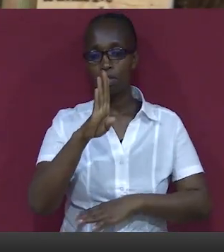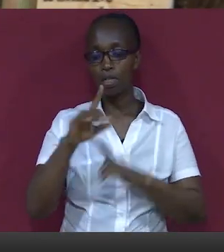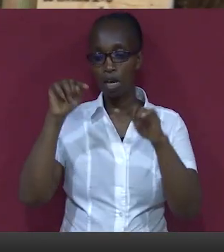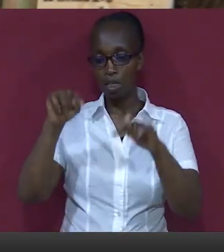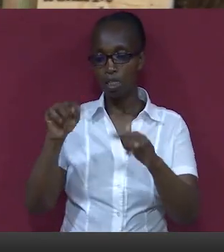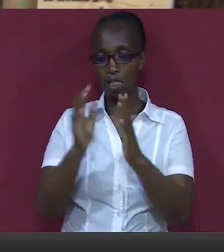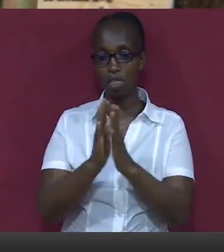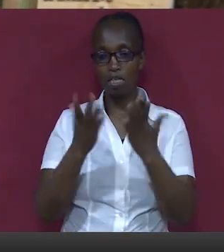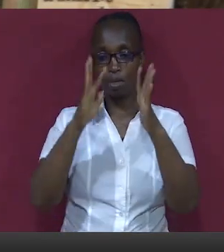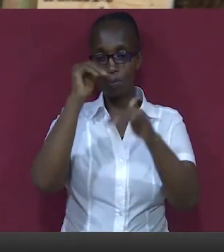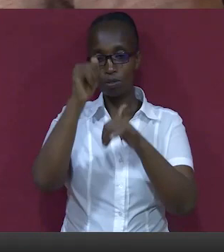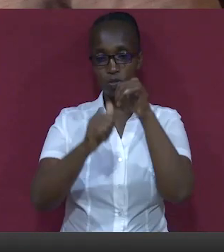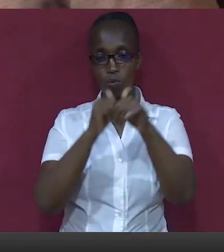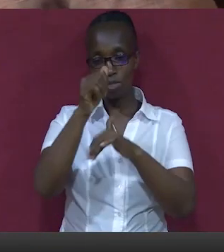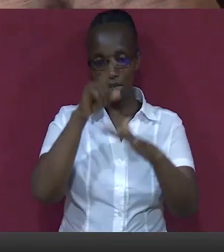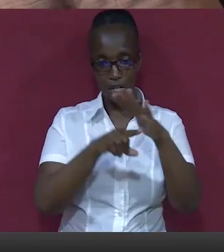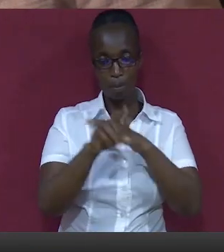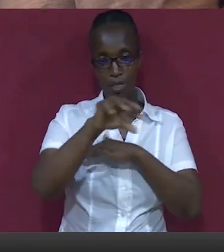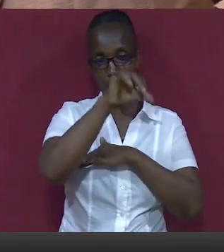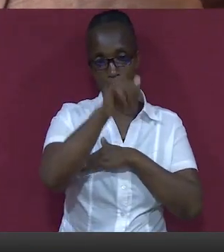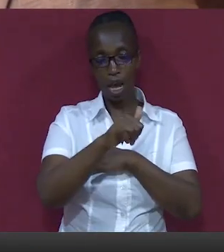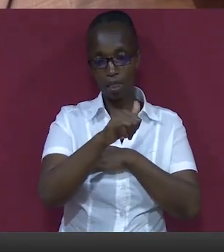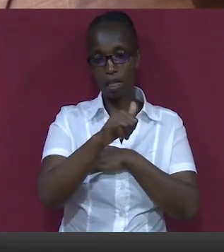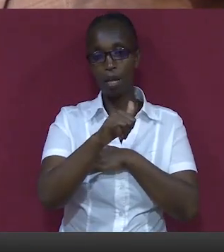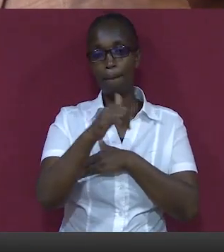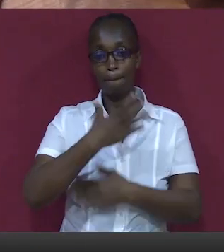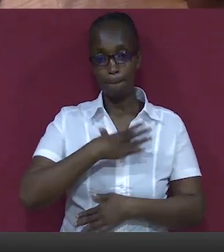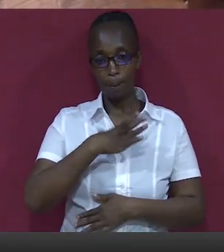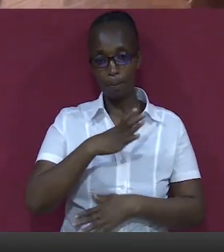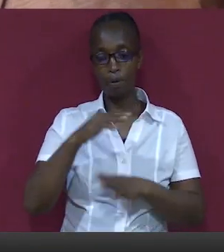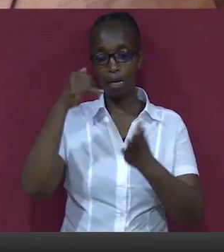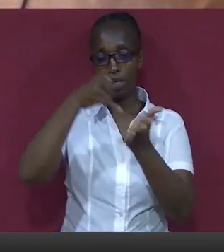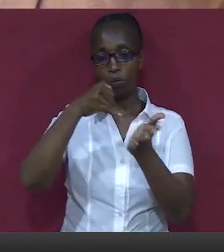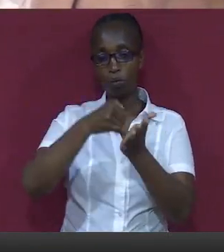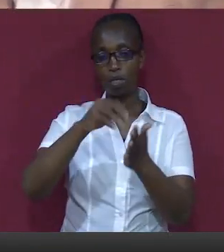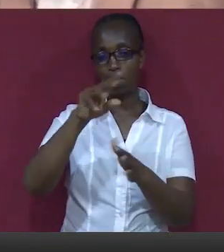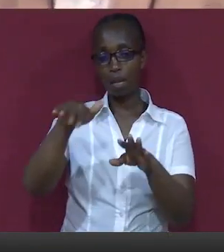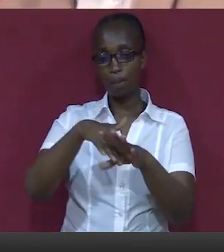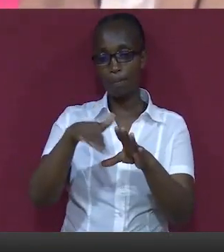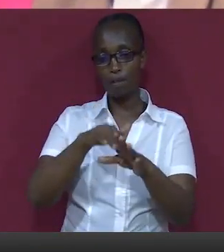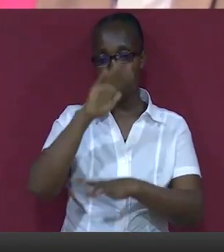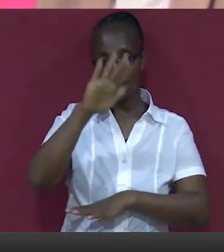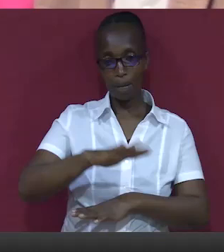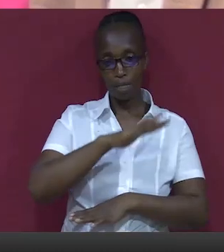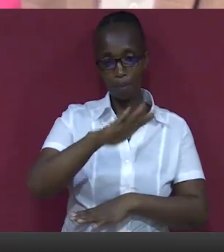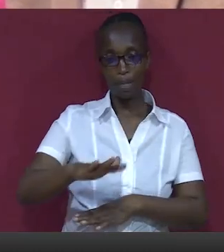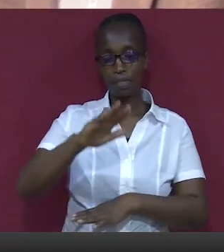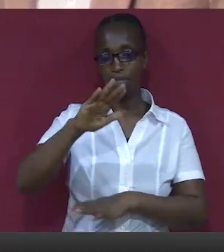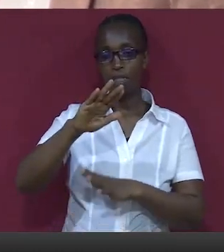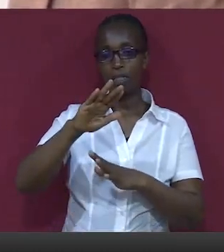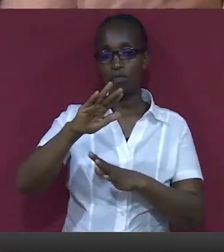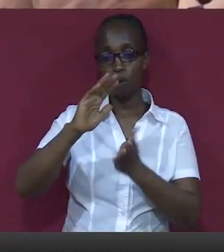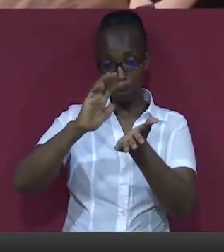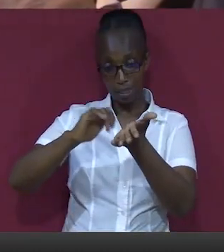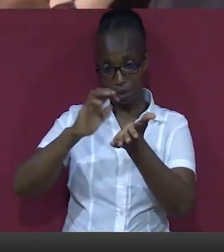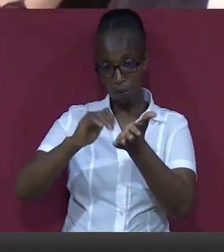want to change to be. Hafla hiyo iliyohudhuriwa na viongozi wengine serikalini wakiongozwa na mbunge wa Machakos